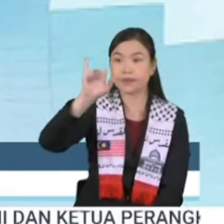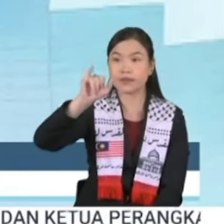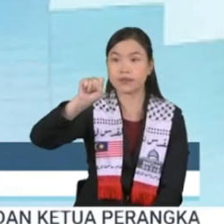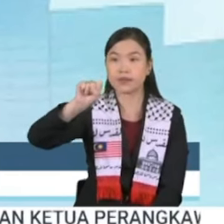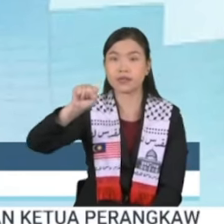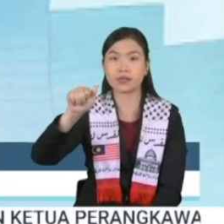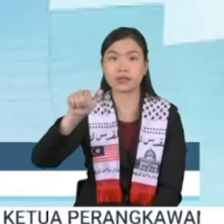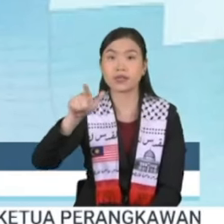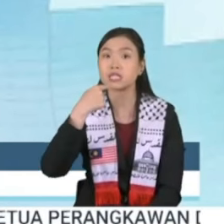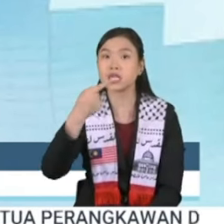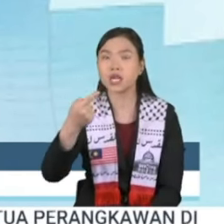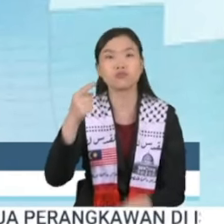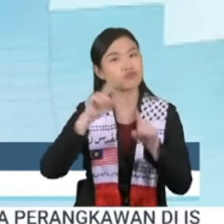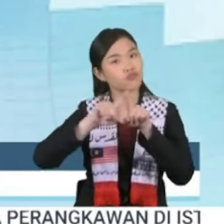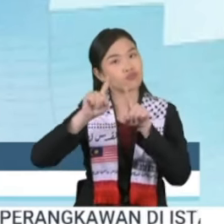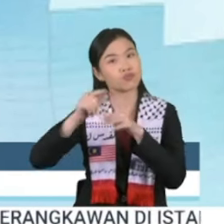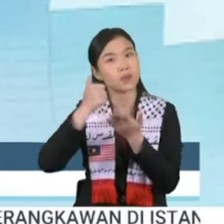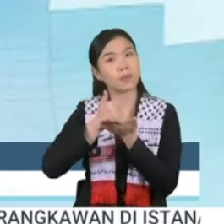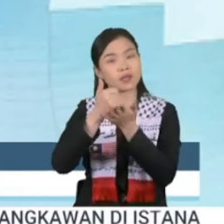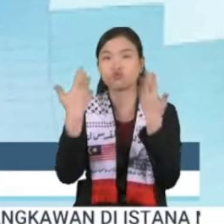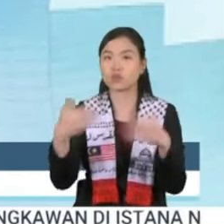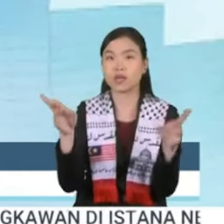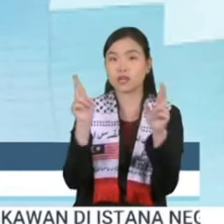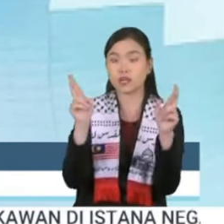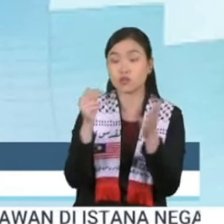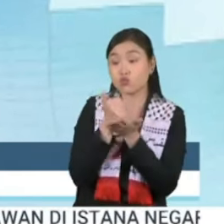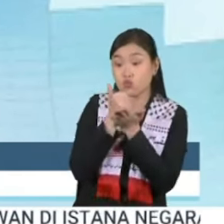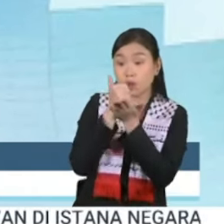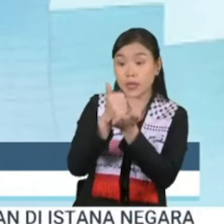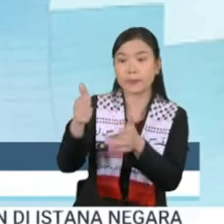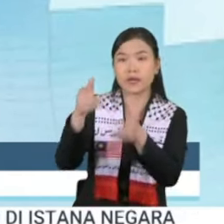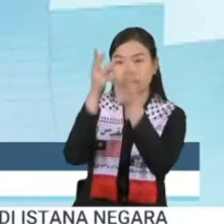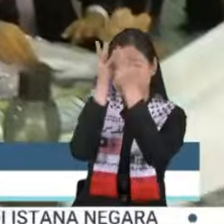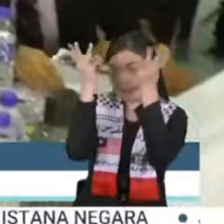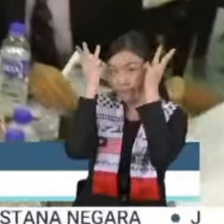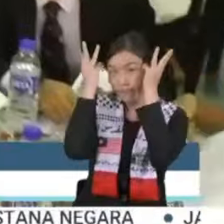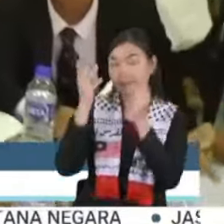menjelaskan pelbagai bantuan disediakan untuk membantu mereka.